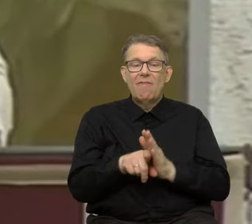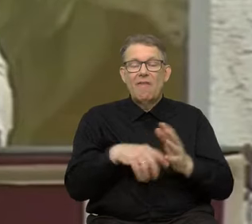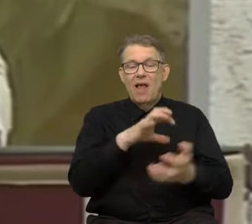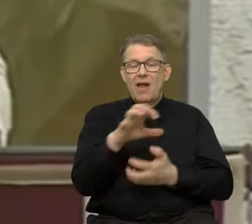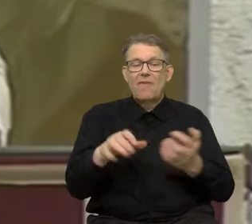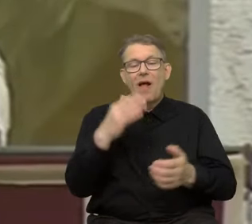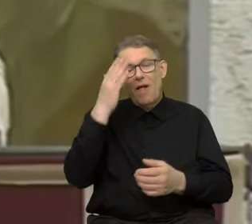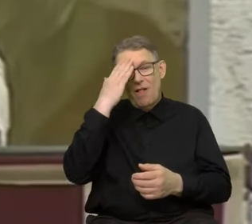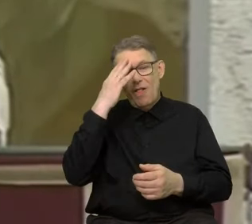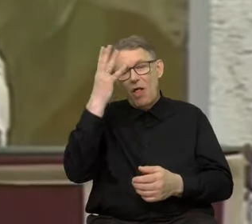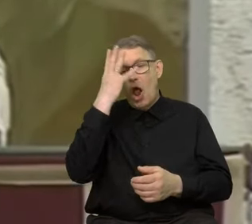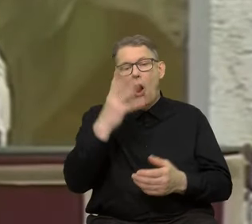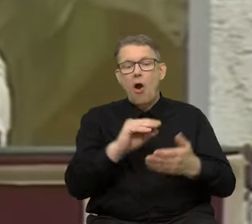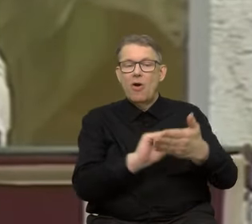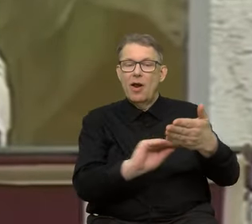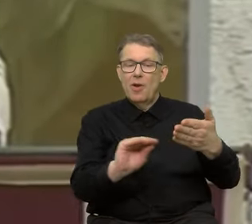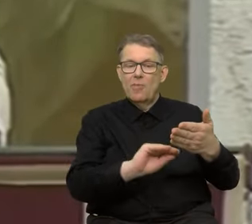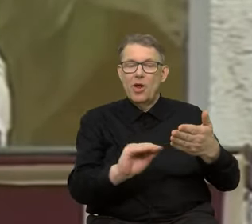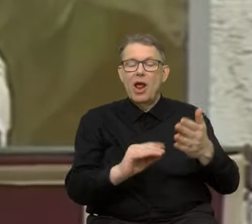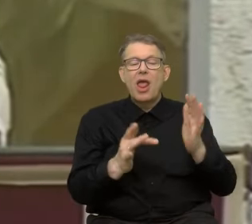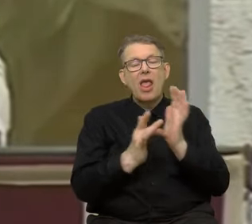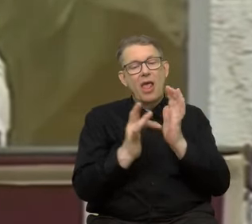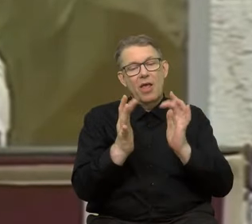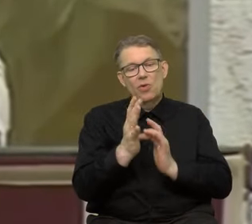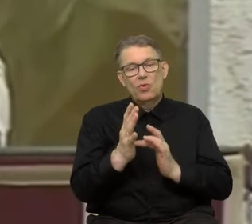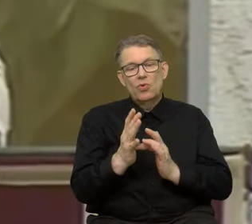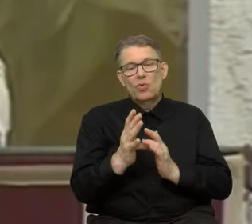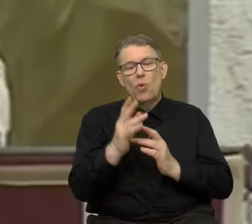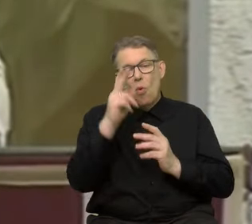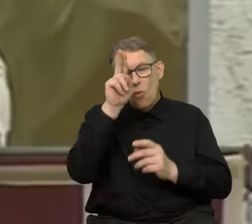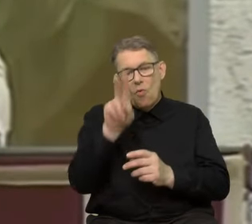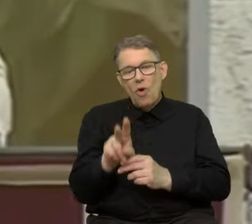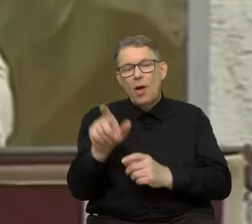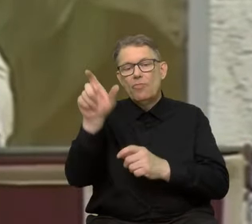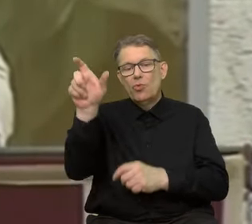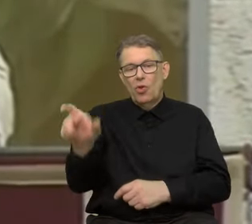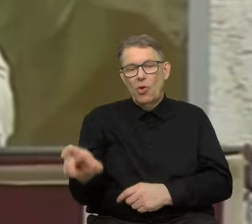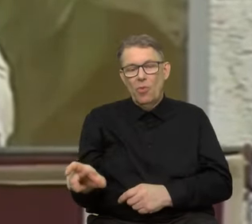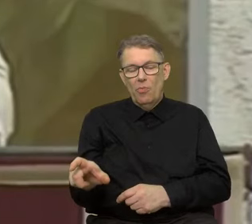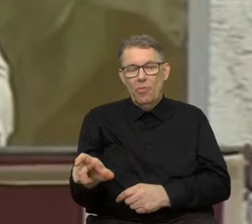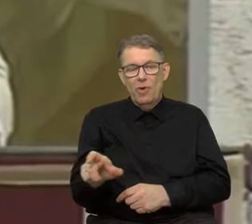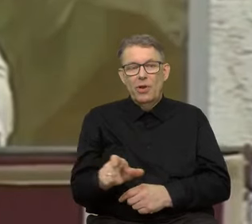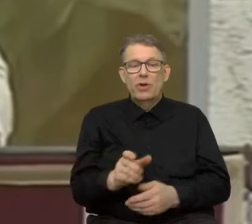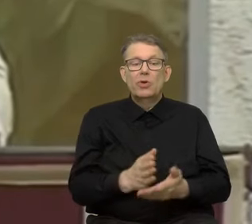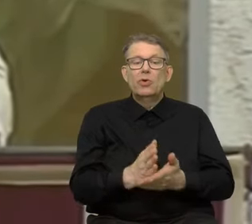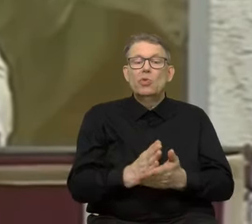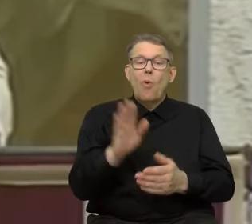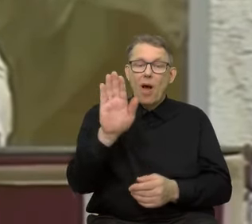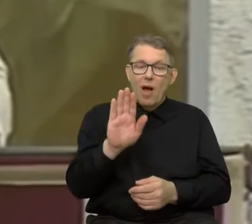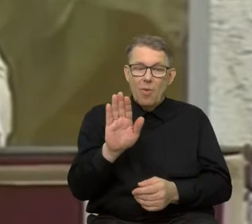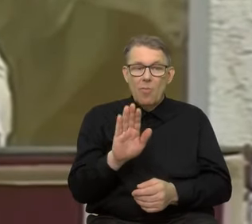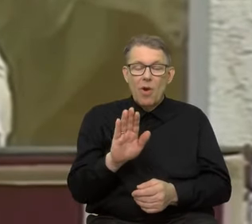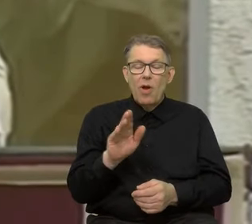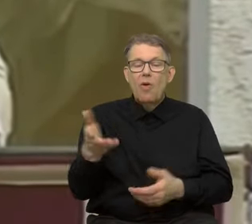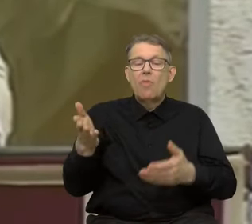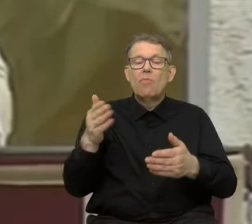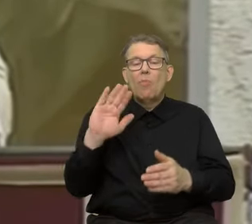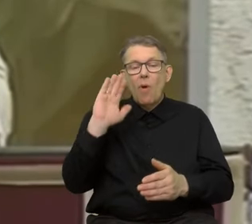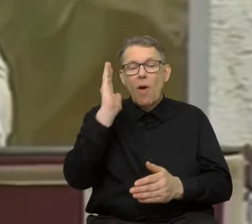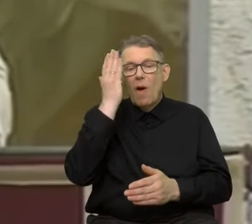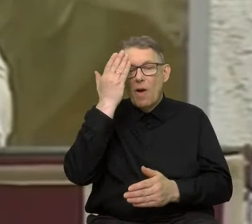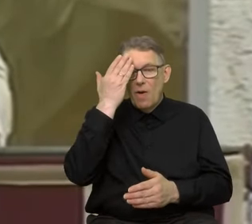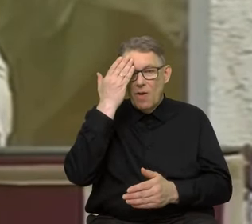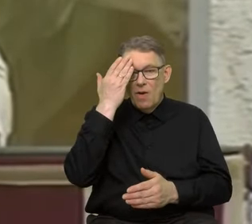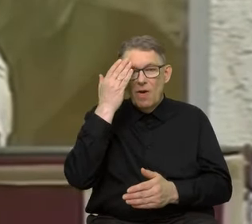znany obraz z napisem Jezu, ufam Tobie. Sługa Boży dał się poznać